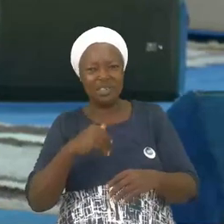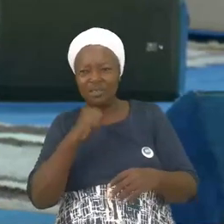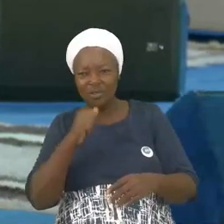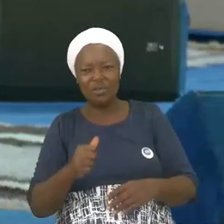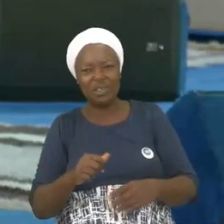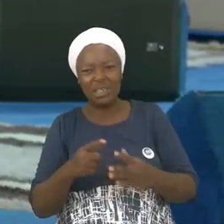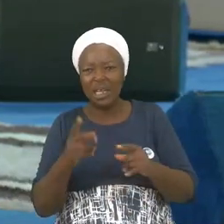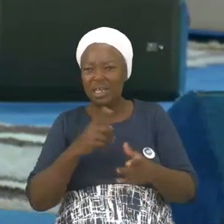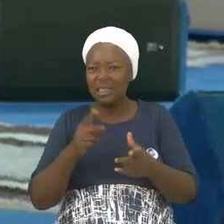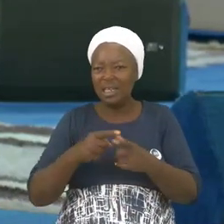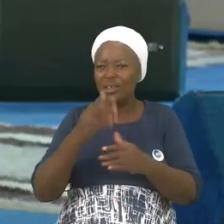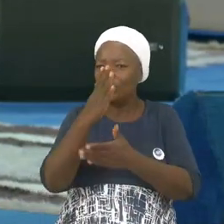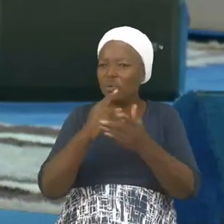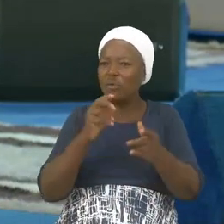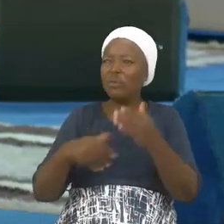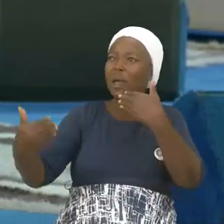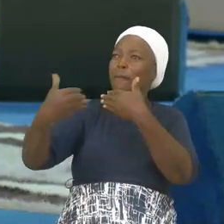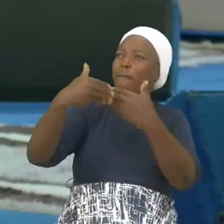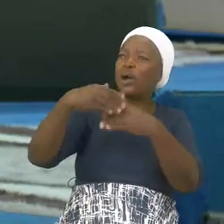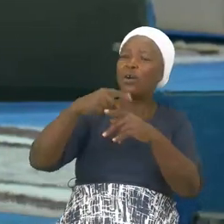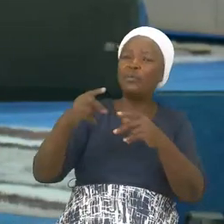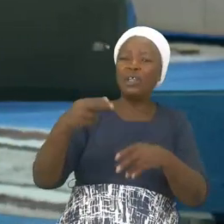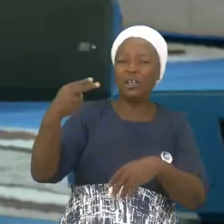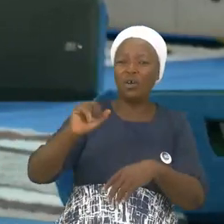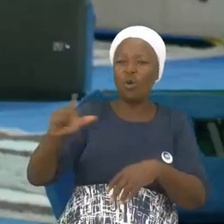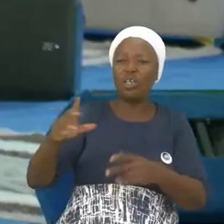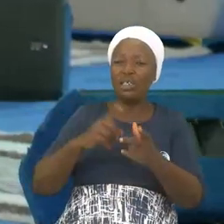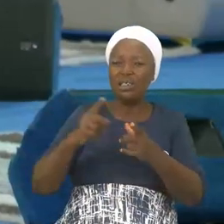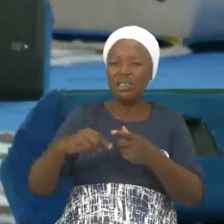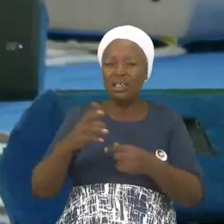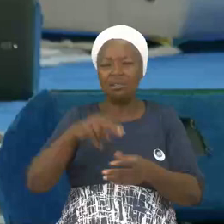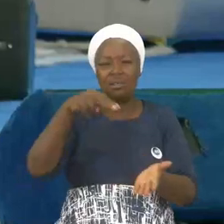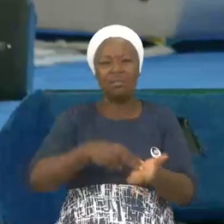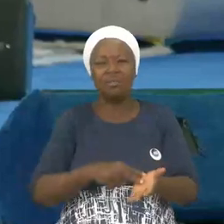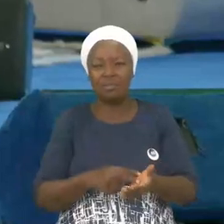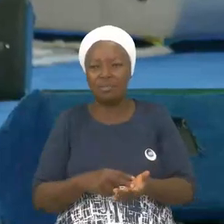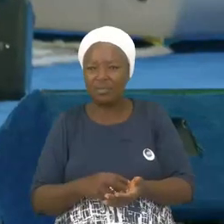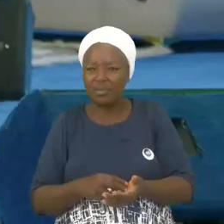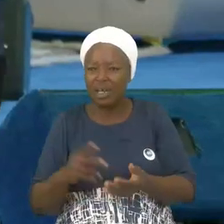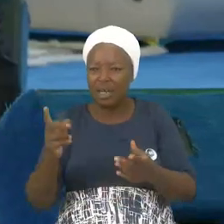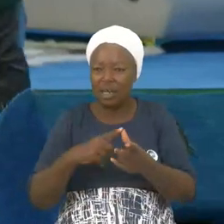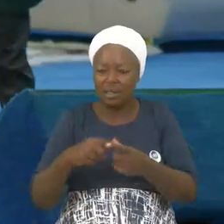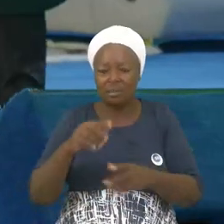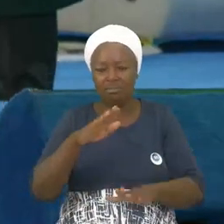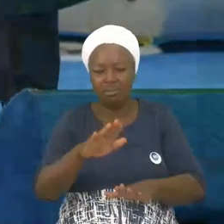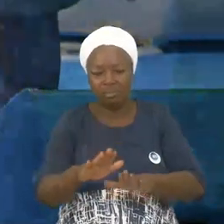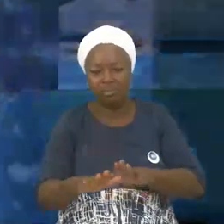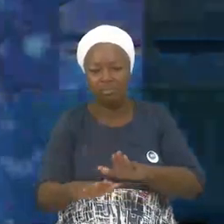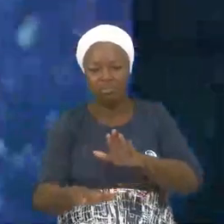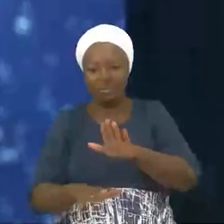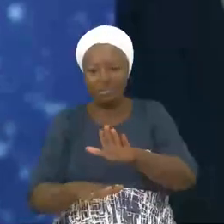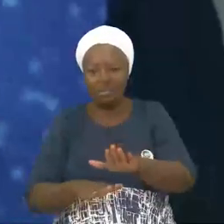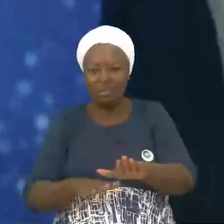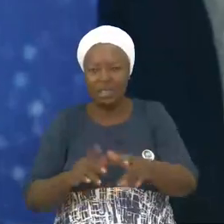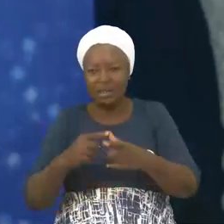prédication. Je n'avais pas encore commencé. Je présentais le message. Quelqu'un de derrière là-bas, le même